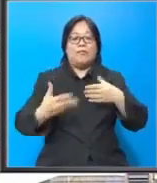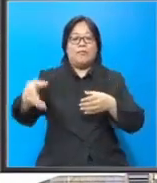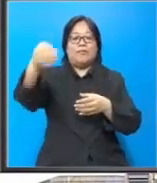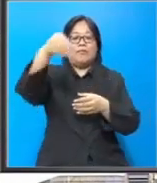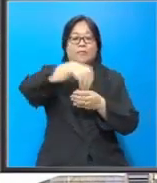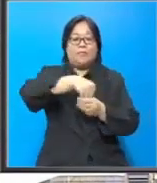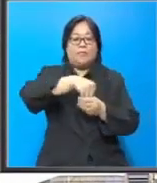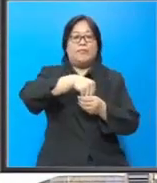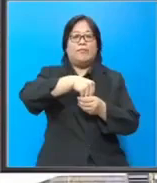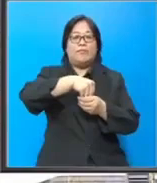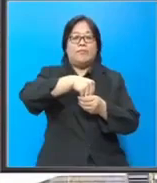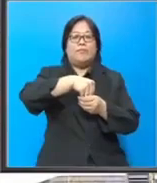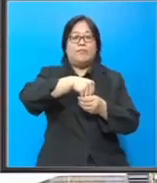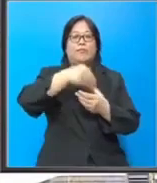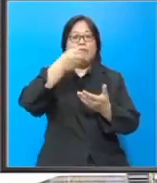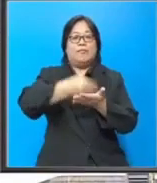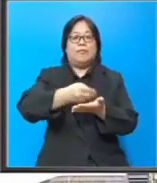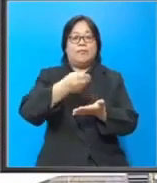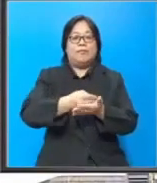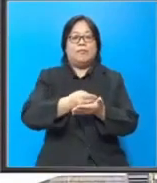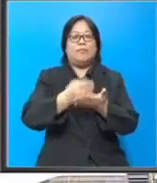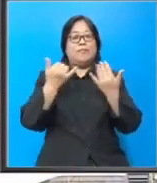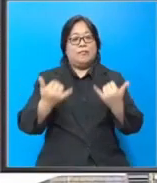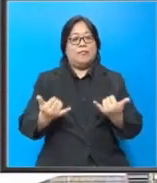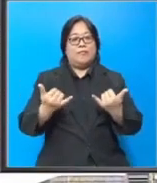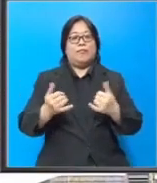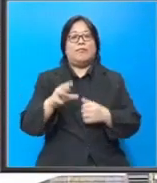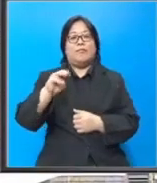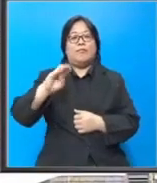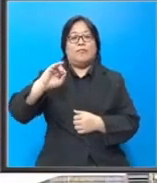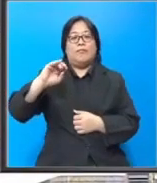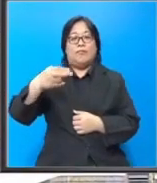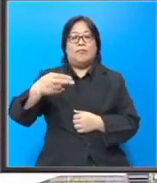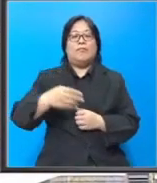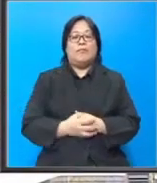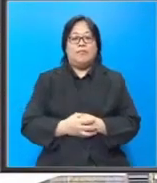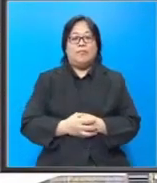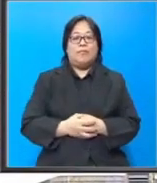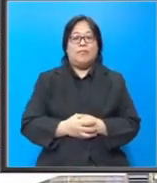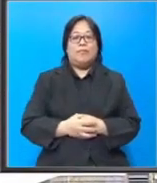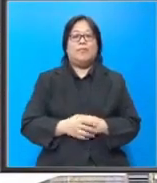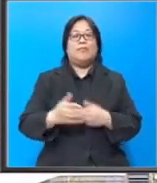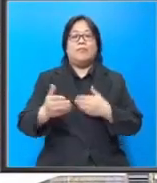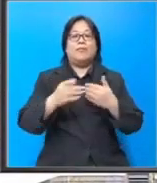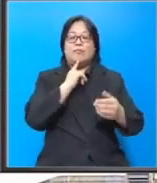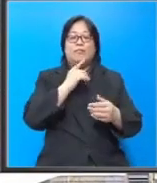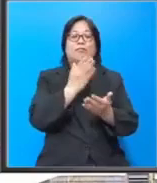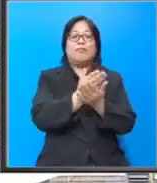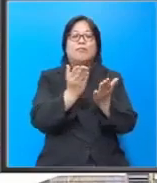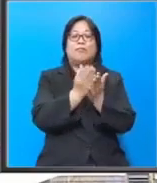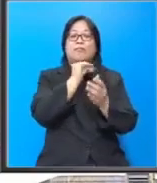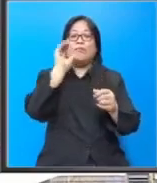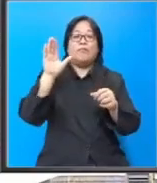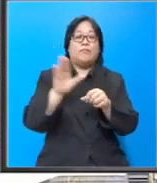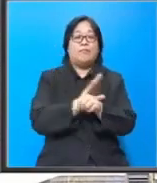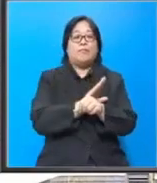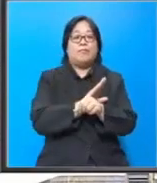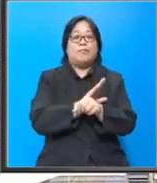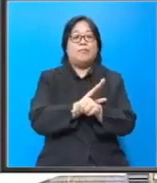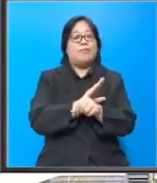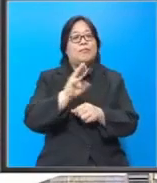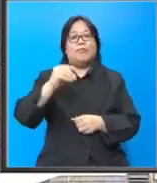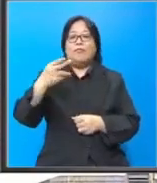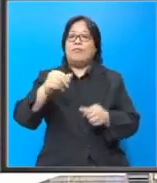apa-apa rumah dalam bentukan yang sedia ada di Kementerian Kesehatan Hai walau kebaca cukup mudah catatan